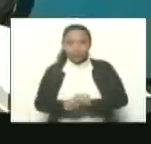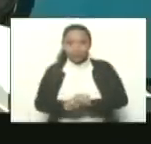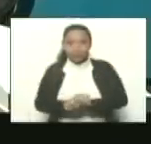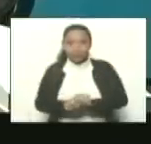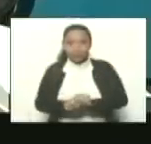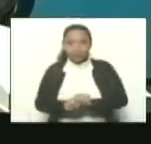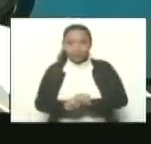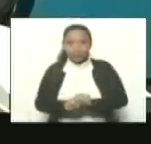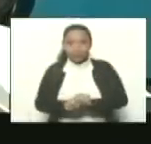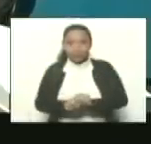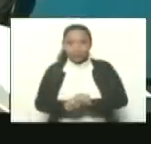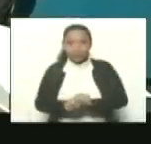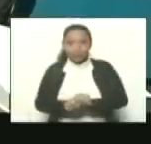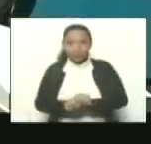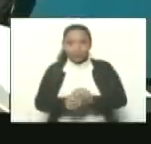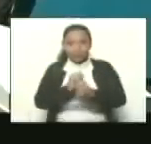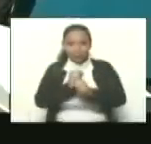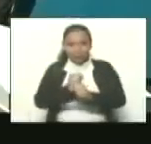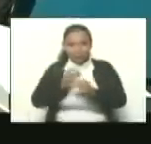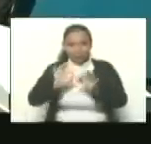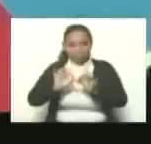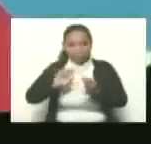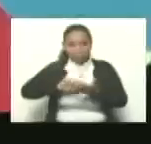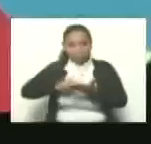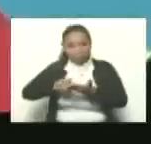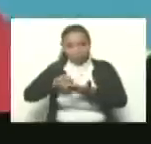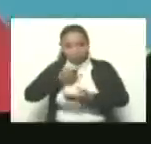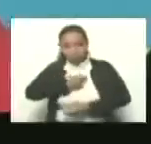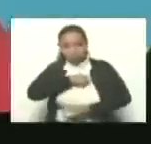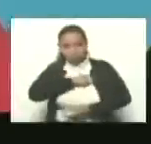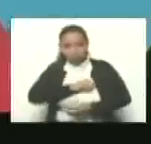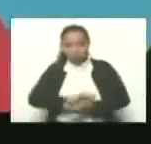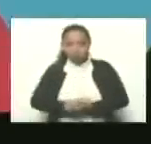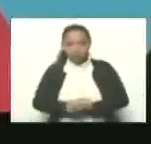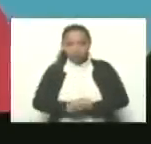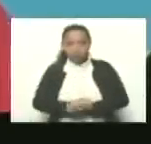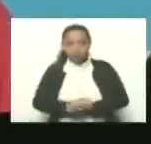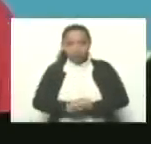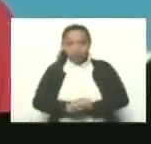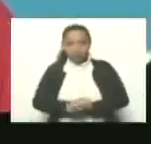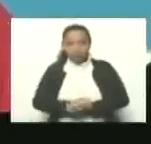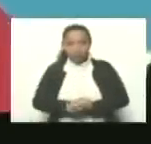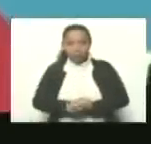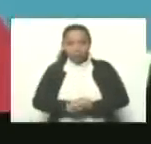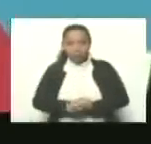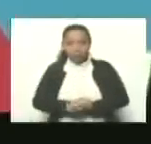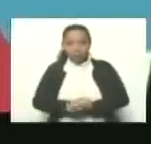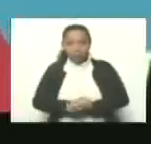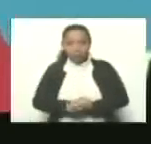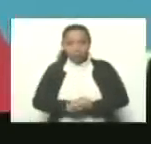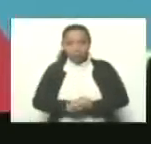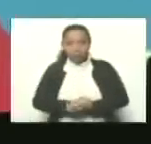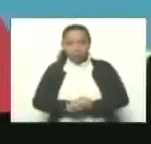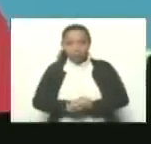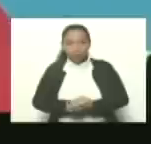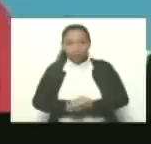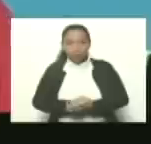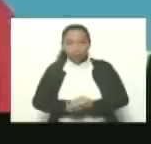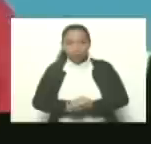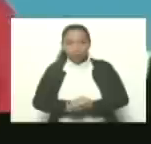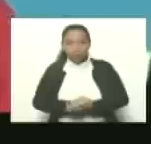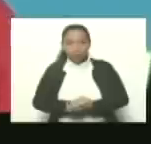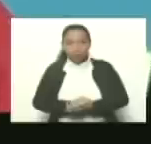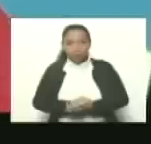أنتم سيد الرئيس تعرفون جيدا مدى مكانتكم ومحبة الشعوب العربية لكم بلا شك